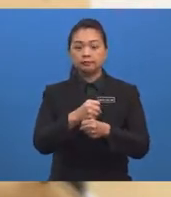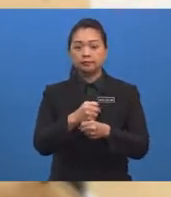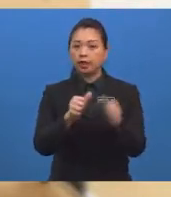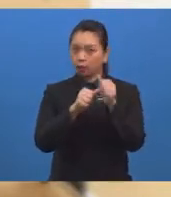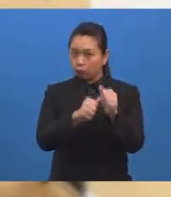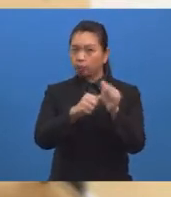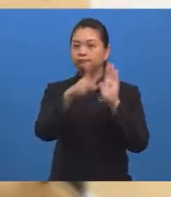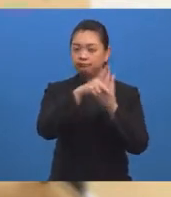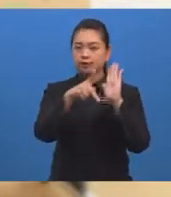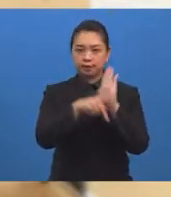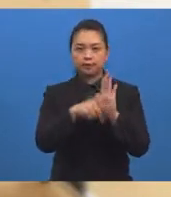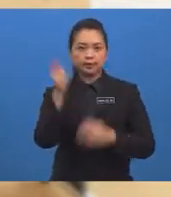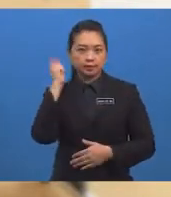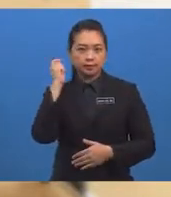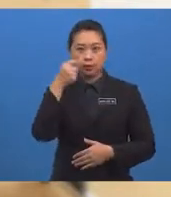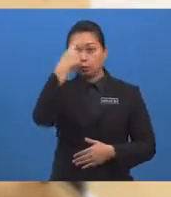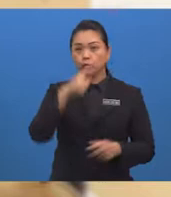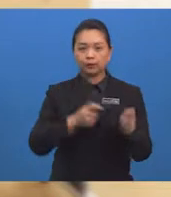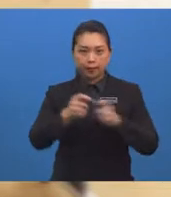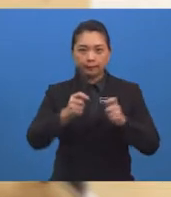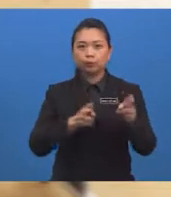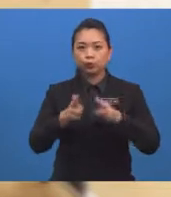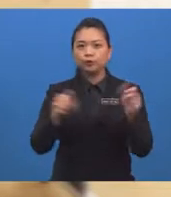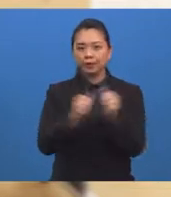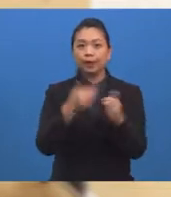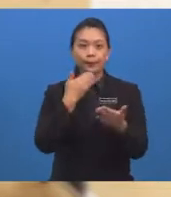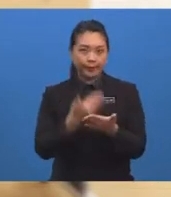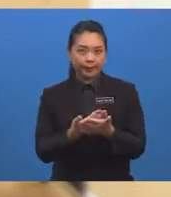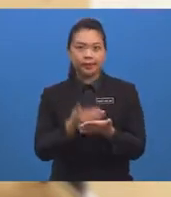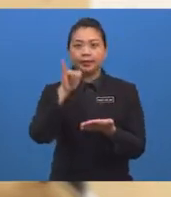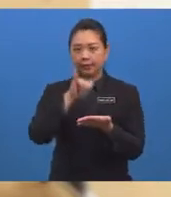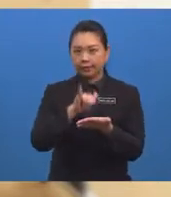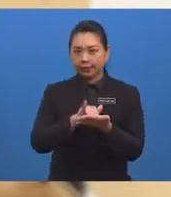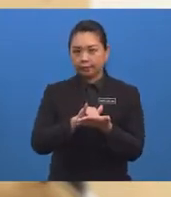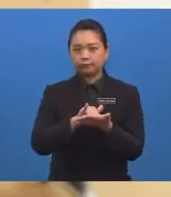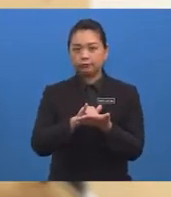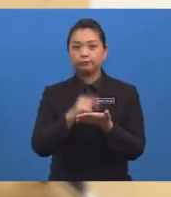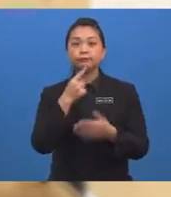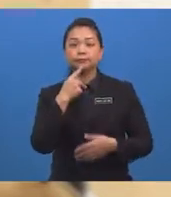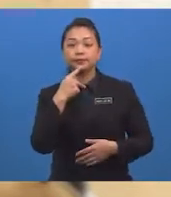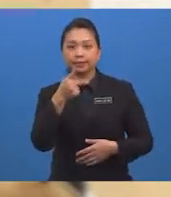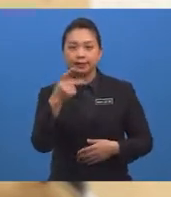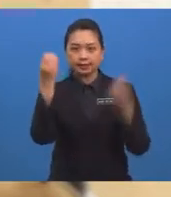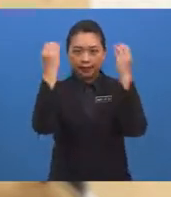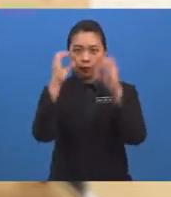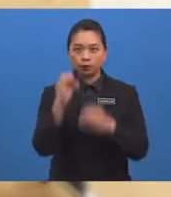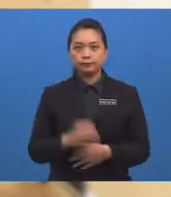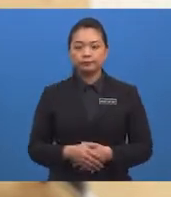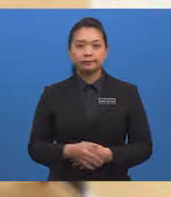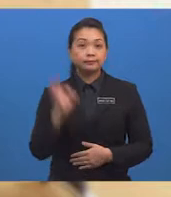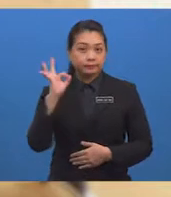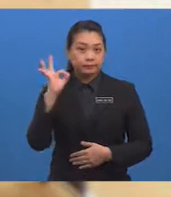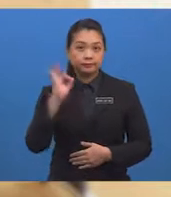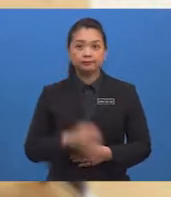pedoman untuk mentadbir urus dengan baik. Itu pesanan cikgu. Baiklah, para